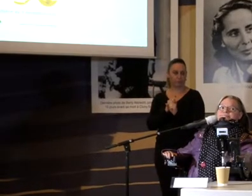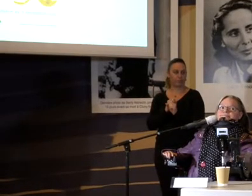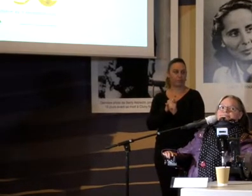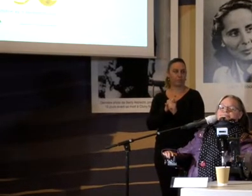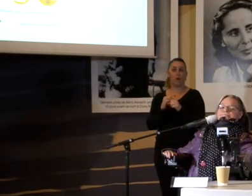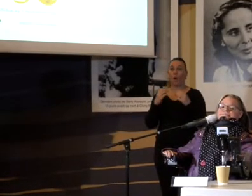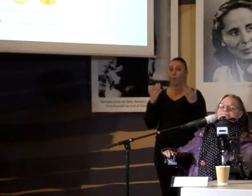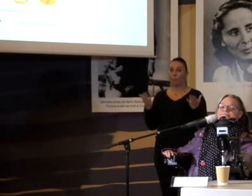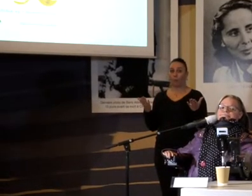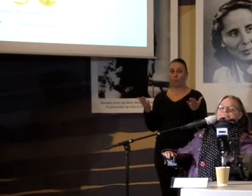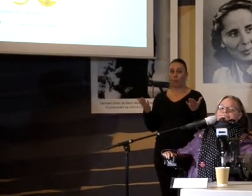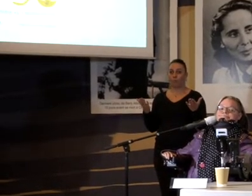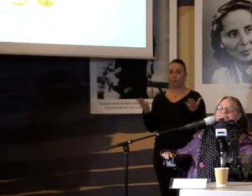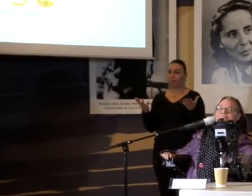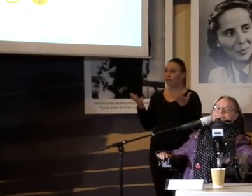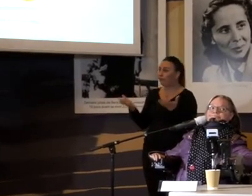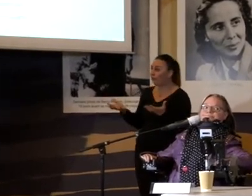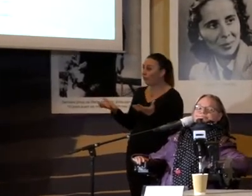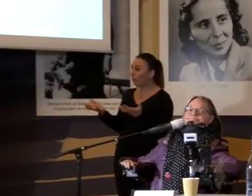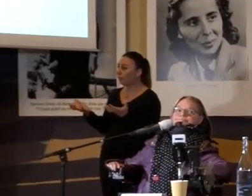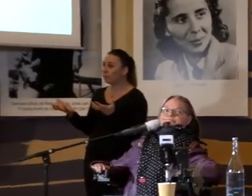Ben écoutez, je vais peut-être